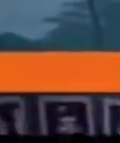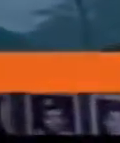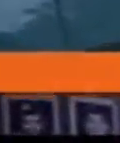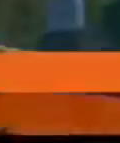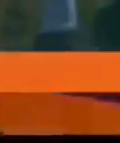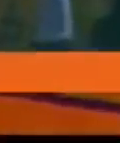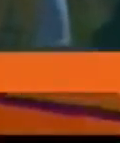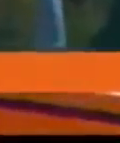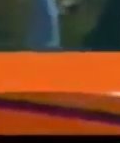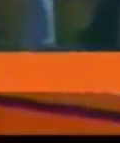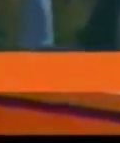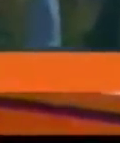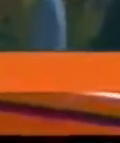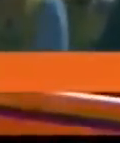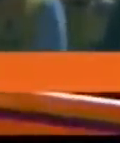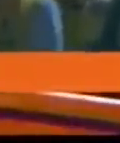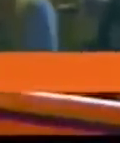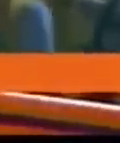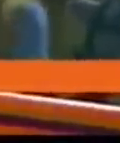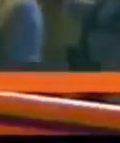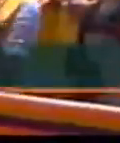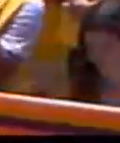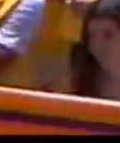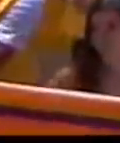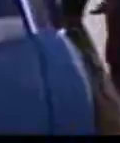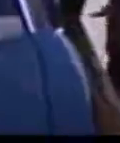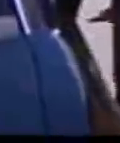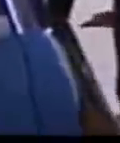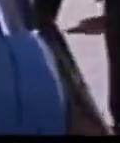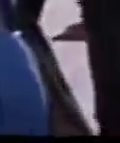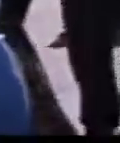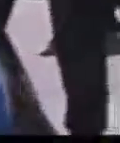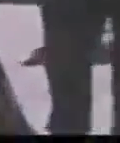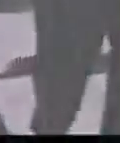وآلاف الإيرانيين في واشنطن ينددون بانتهاكات نظام طهران.